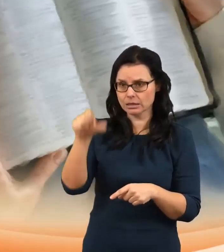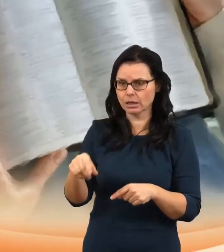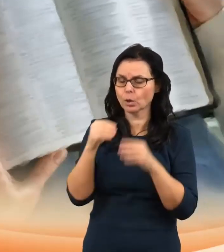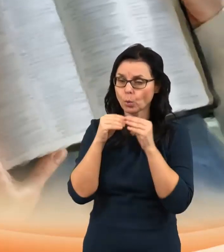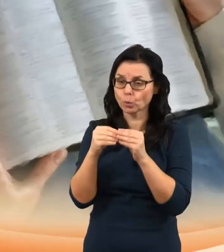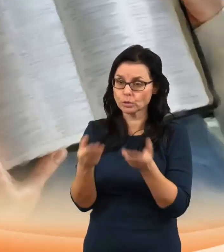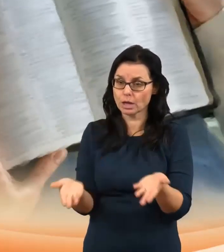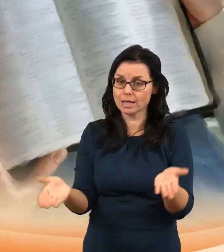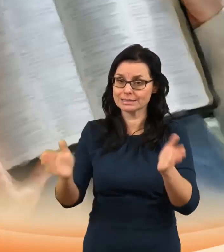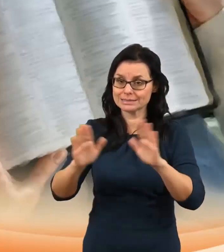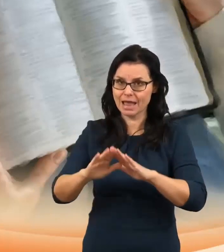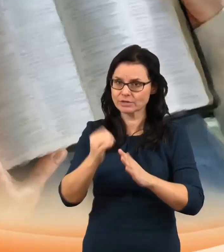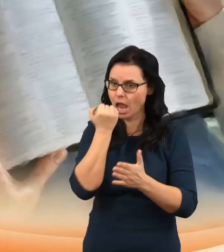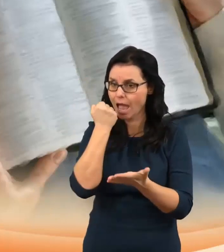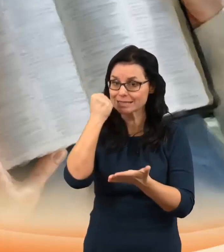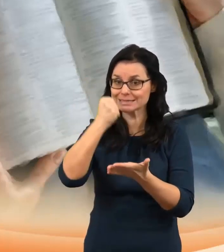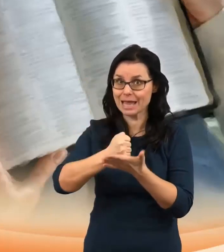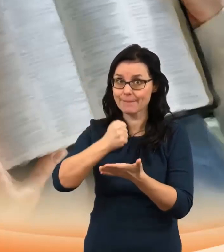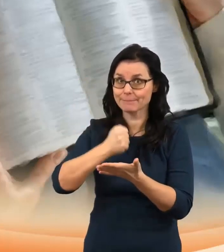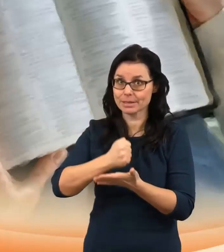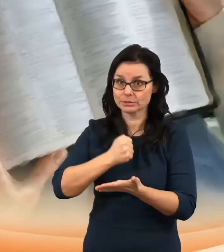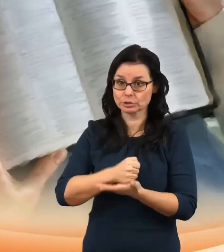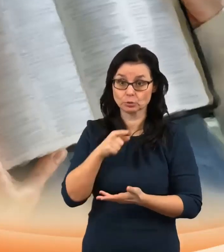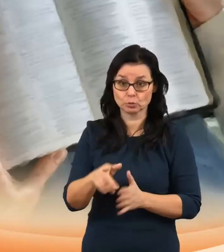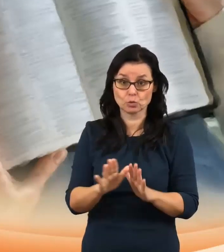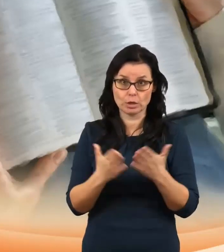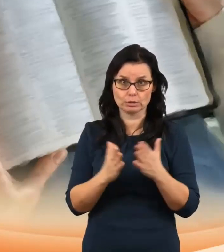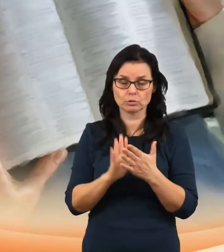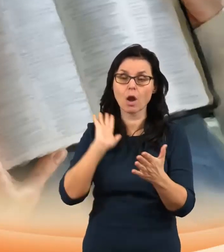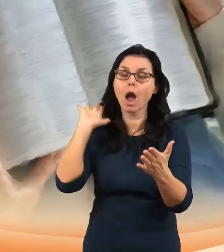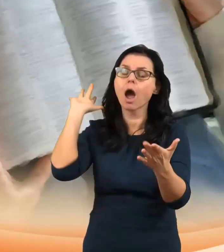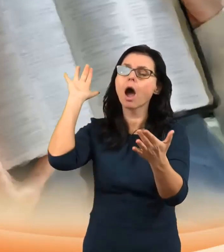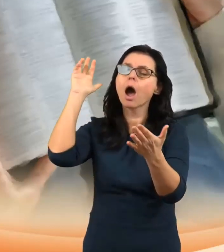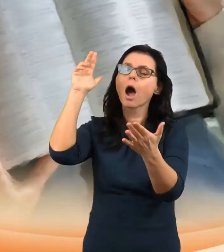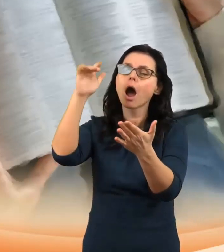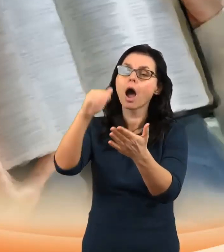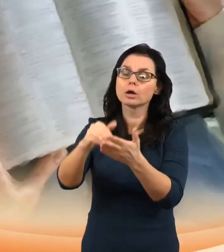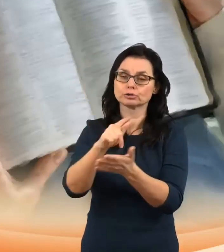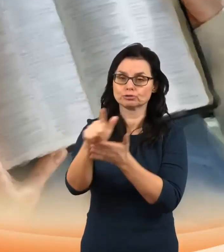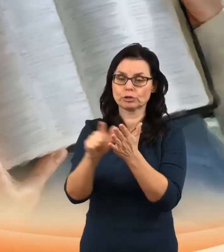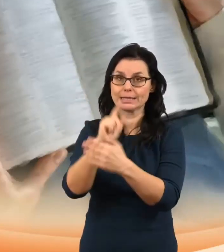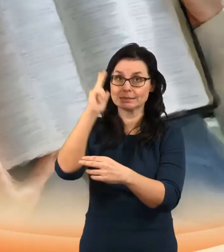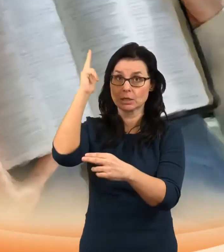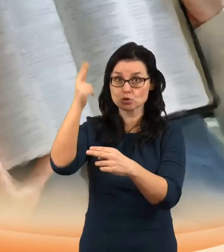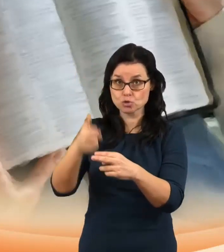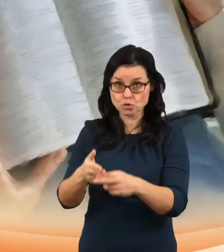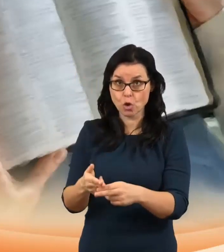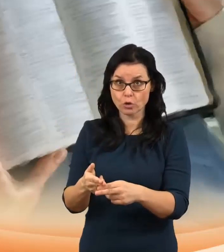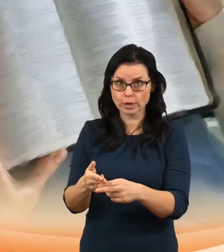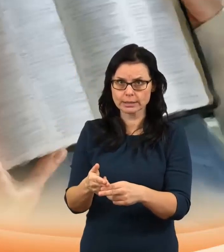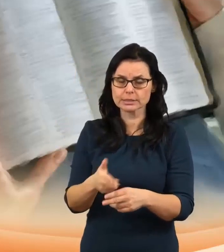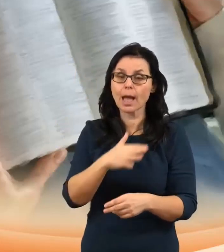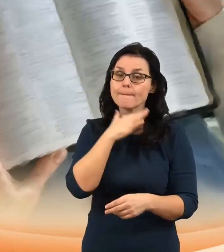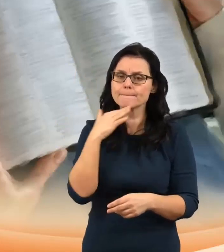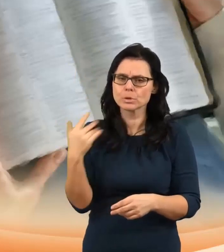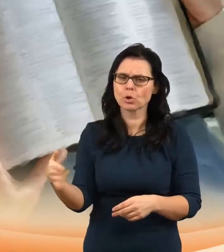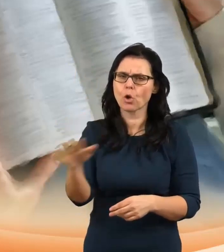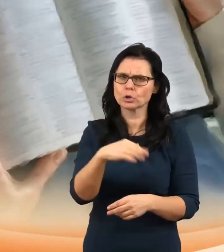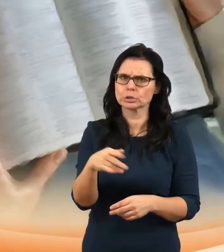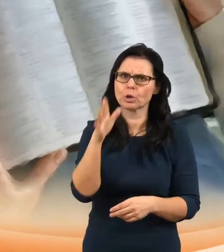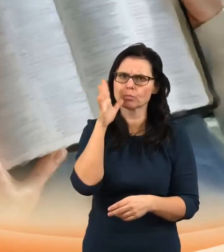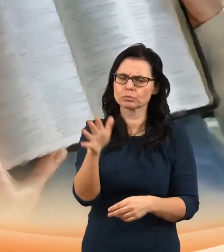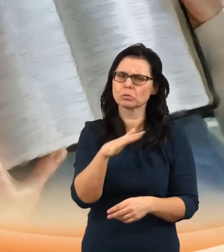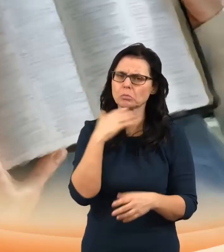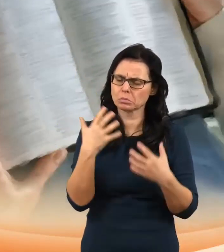a zapečeť knihu tuto až do času konce. mnozí budou pilně